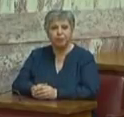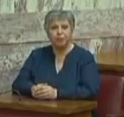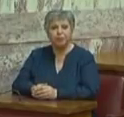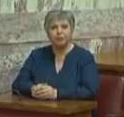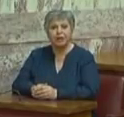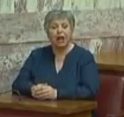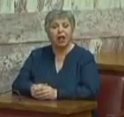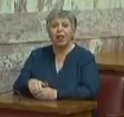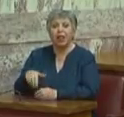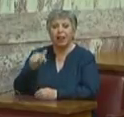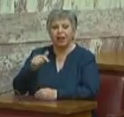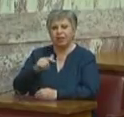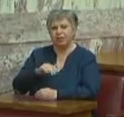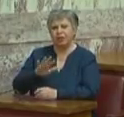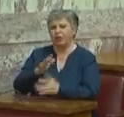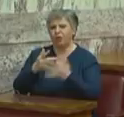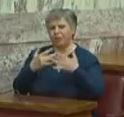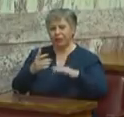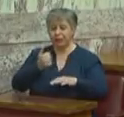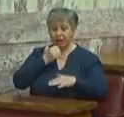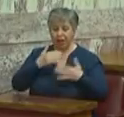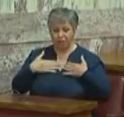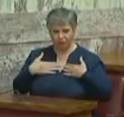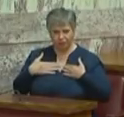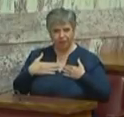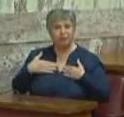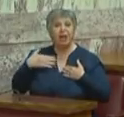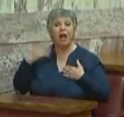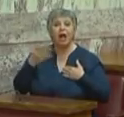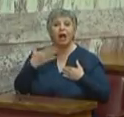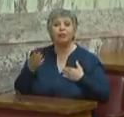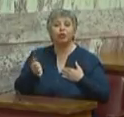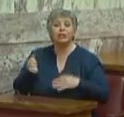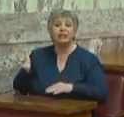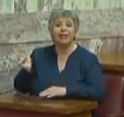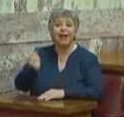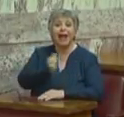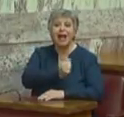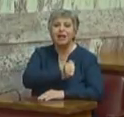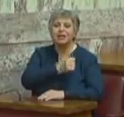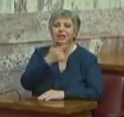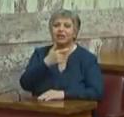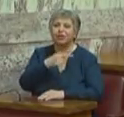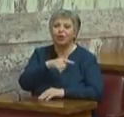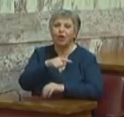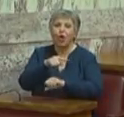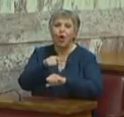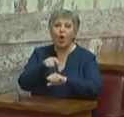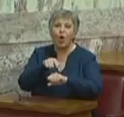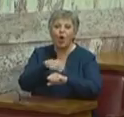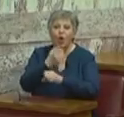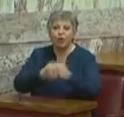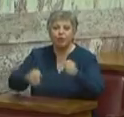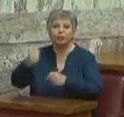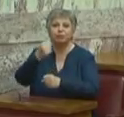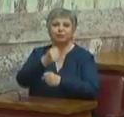παρένθεσης το είχαν οργανώσει και το είχαν μεθοδεύσει όχι μόνο χρονικά, αλλά και με